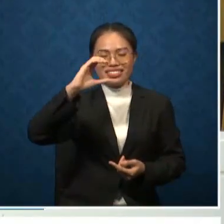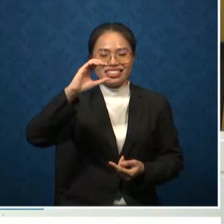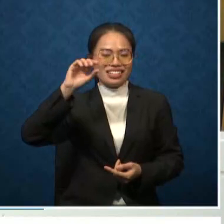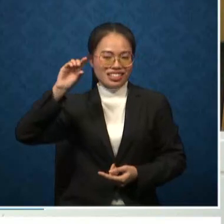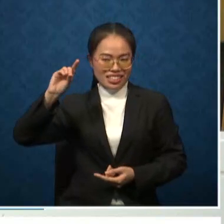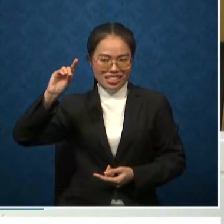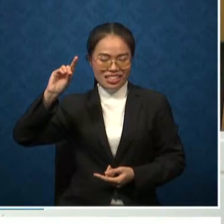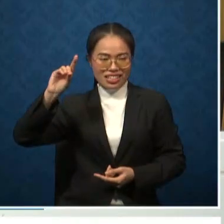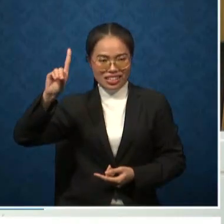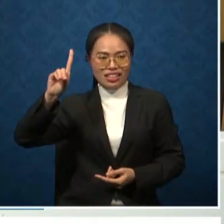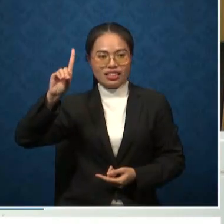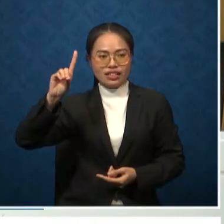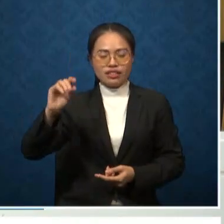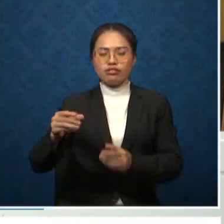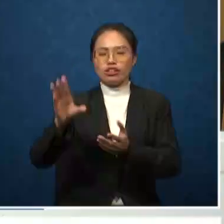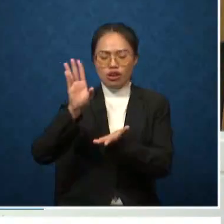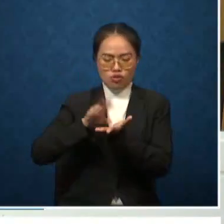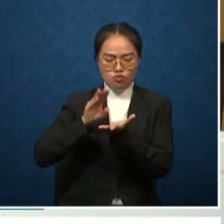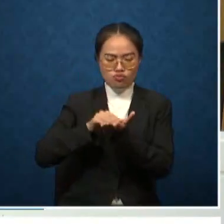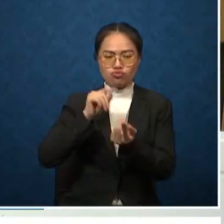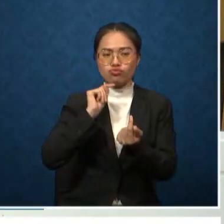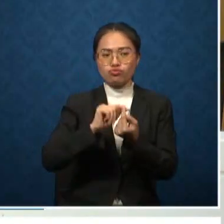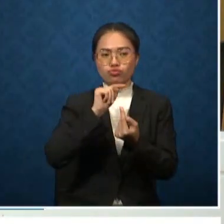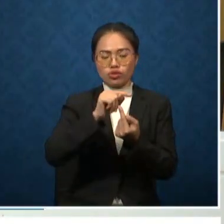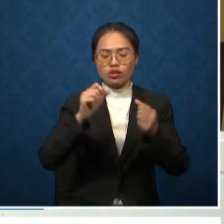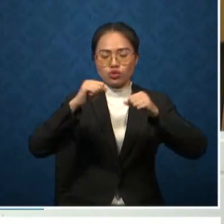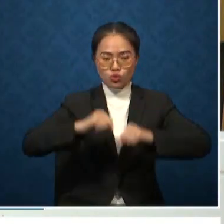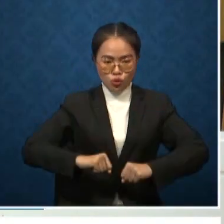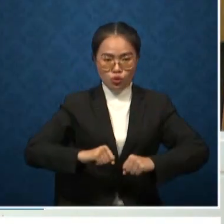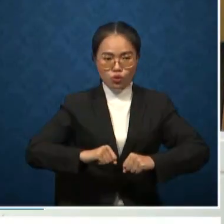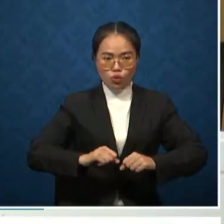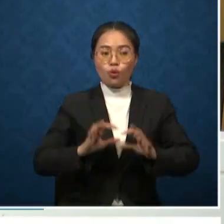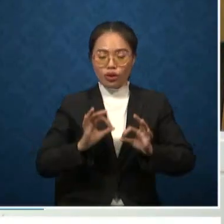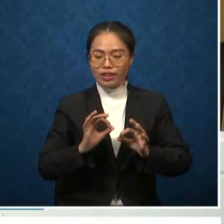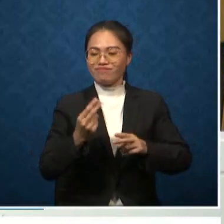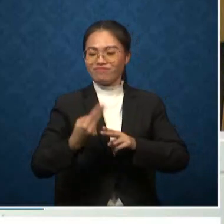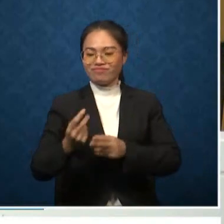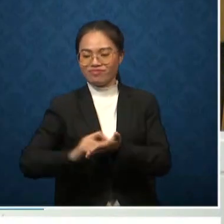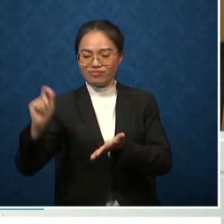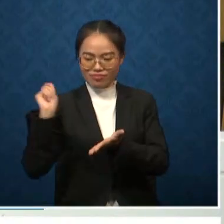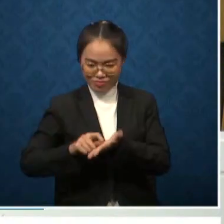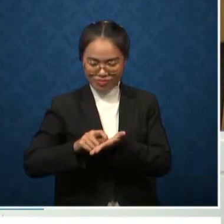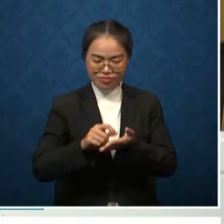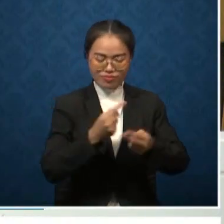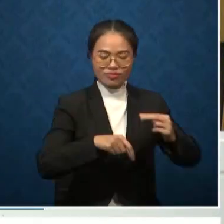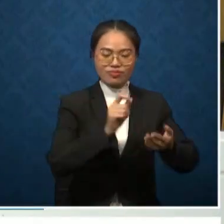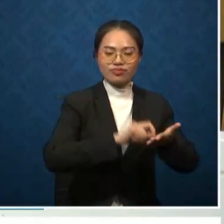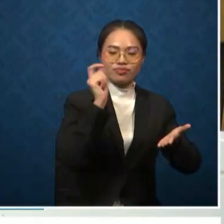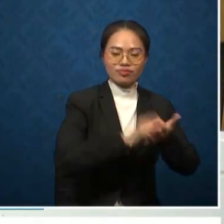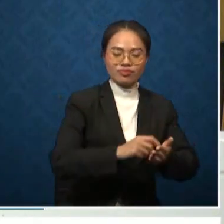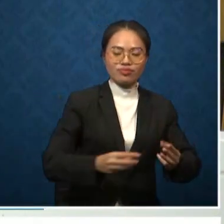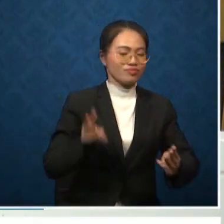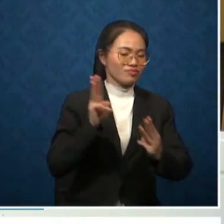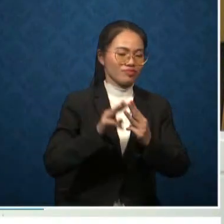แต่ว่ามันระบุไว้ในความตกลงนะครับซึ่งเราก็คอมมิตแล้วก็ได้ลงนามในเรื่องของการให้คำมั่นไปแล้วนะ